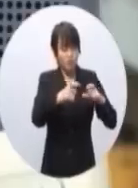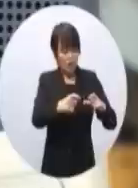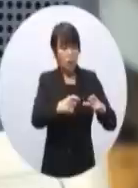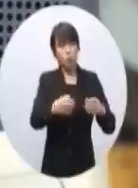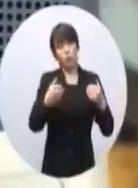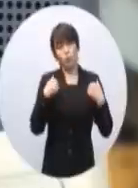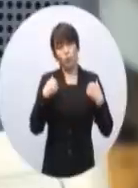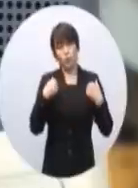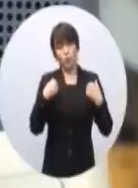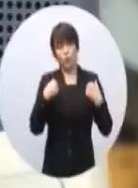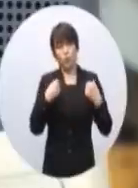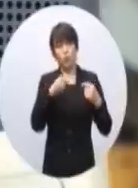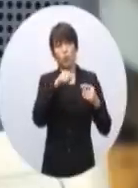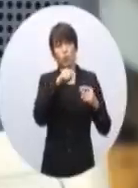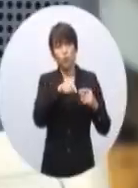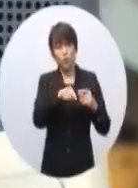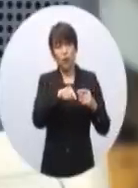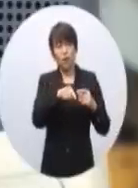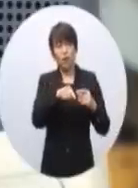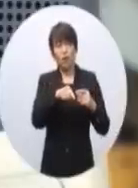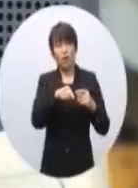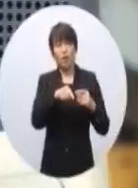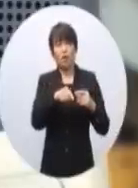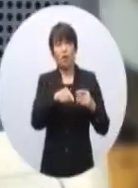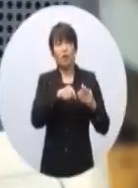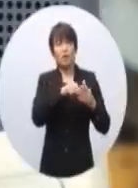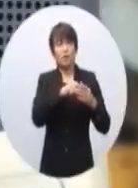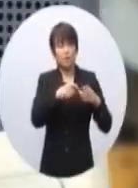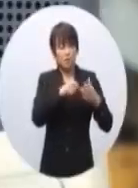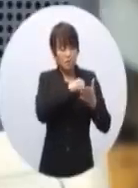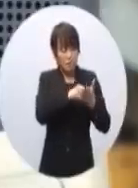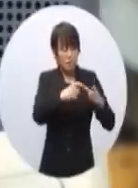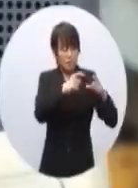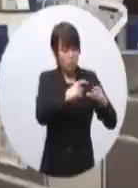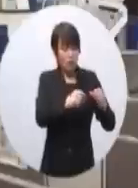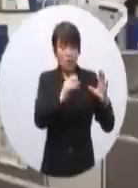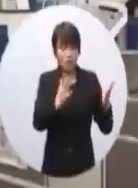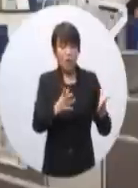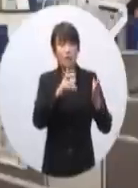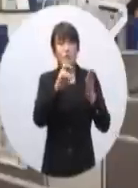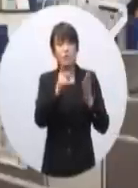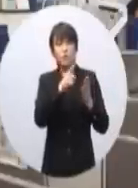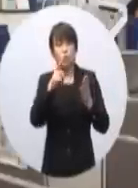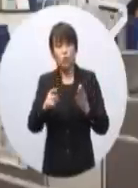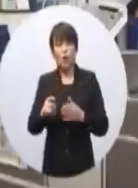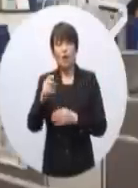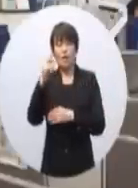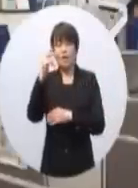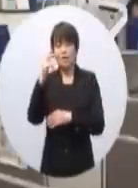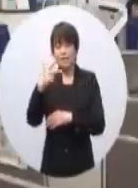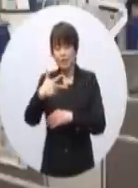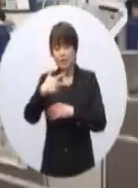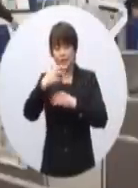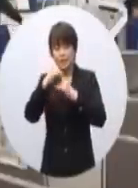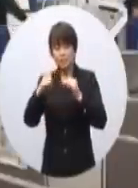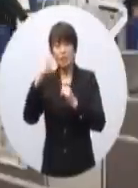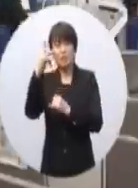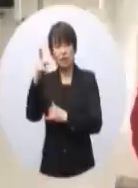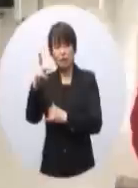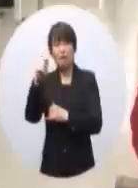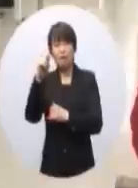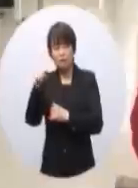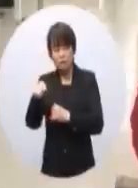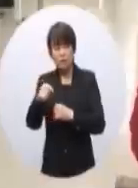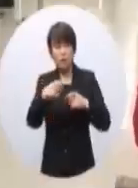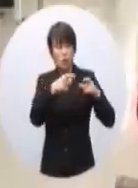。現在住民基本台帳カードをお持ちでない方は、市役所の市民課で住民基本台帳